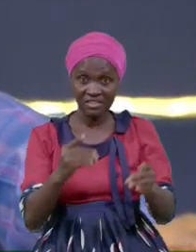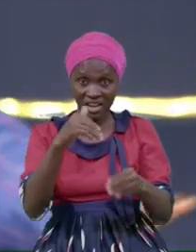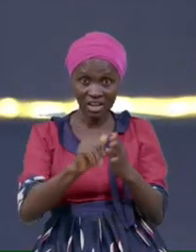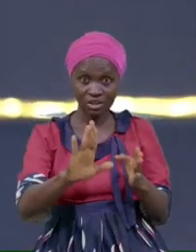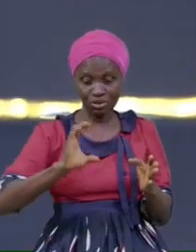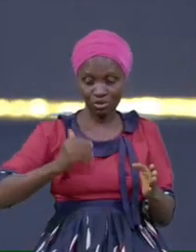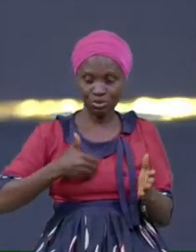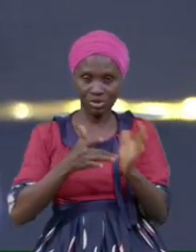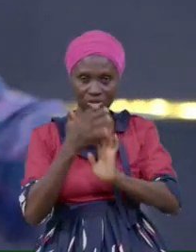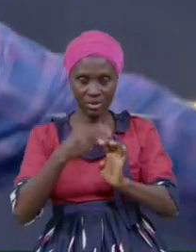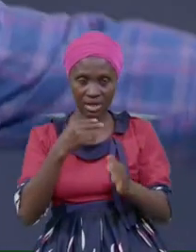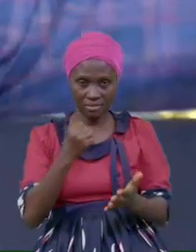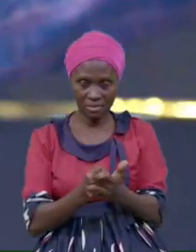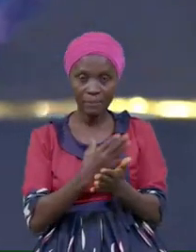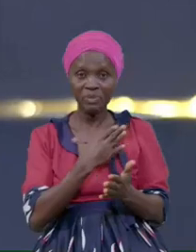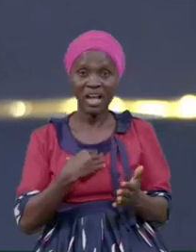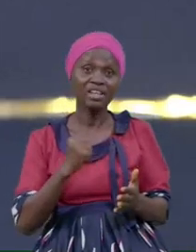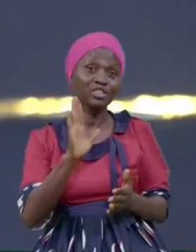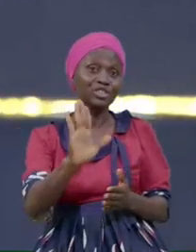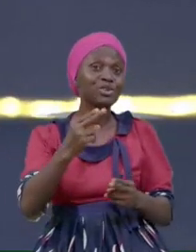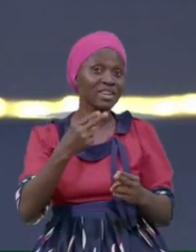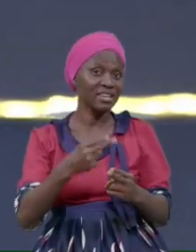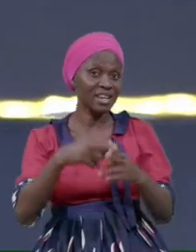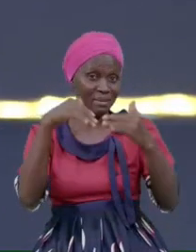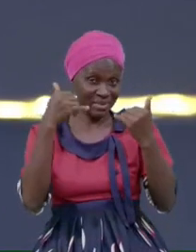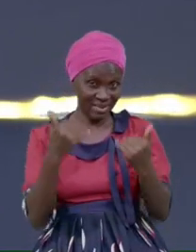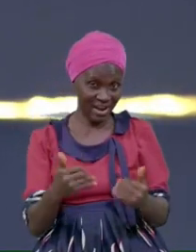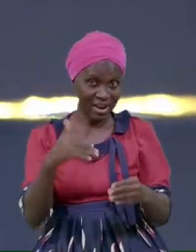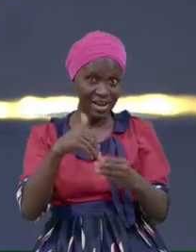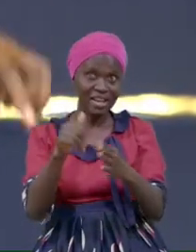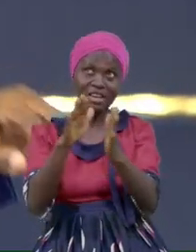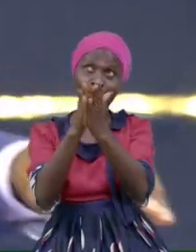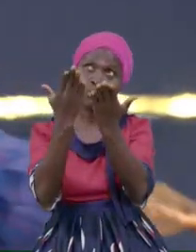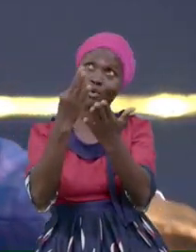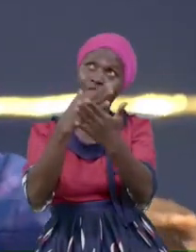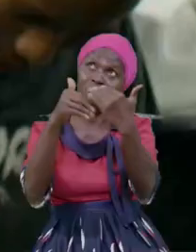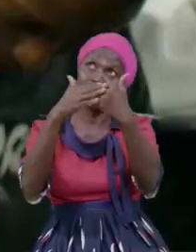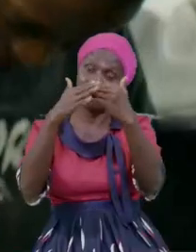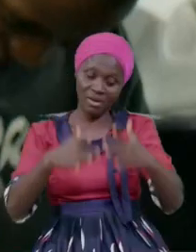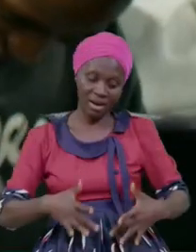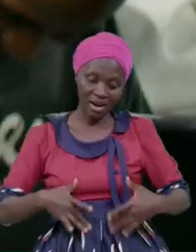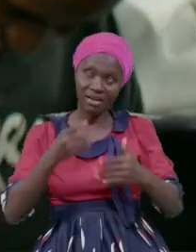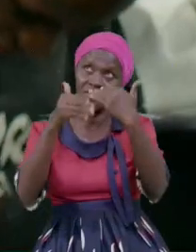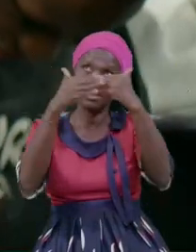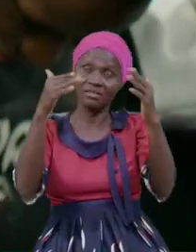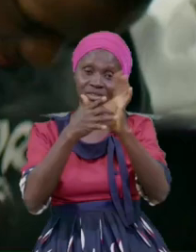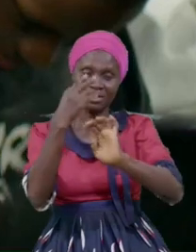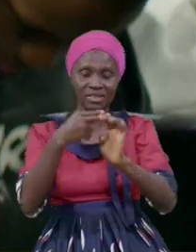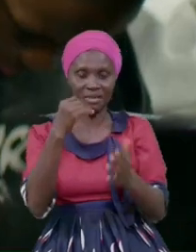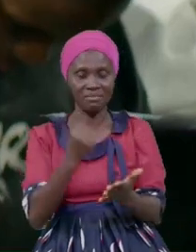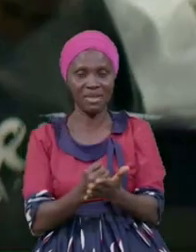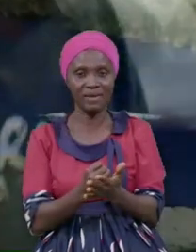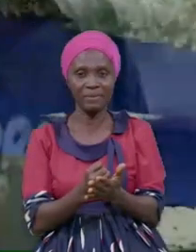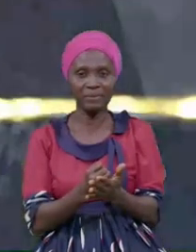âme et ton nom maintenant écrit dans le livre de vie au ciel. Et ta